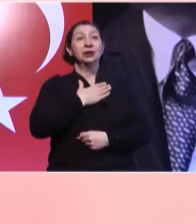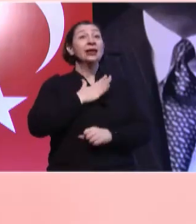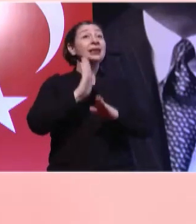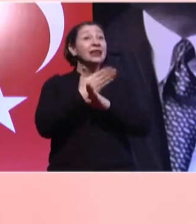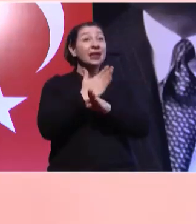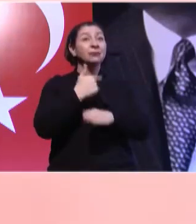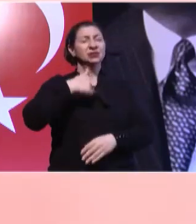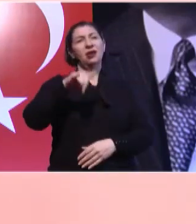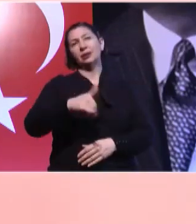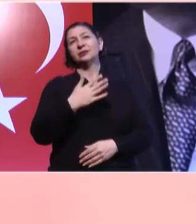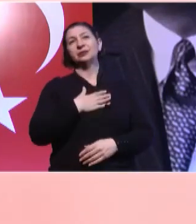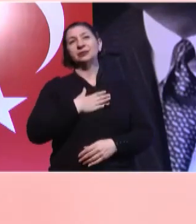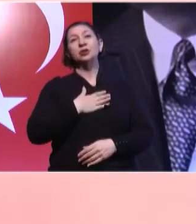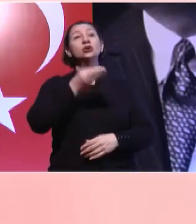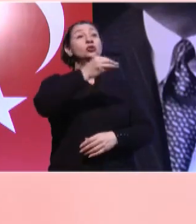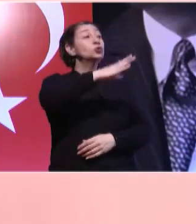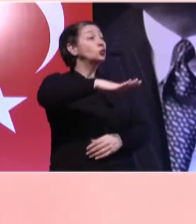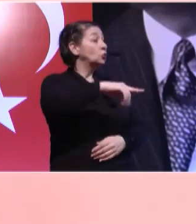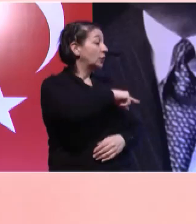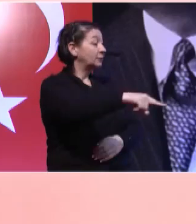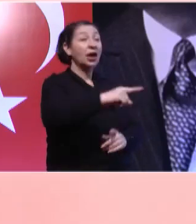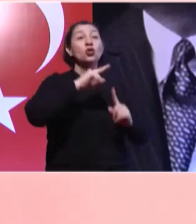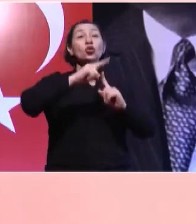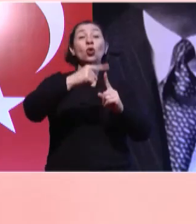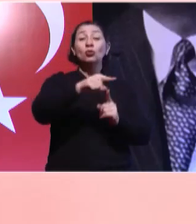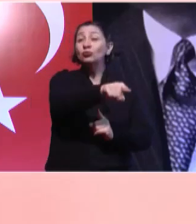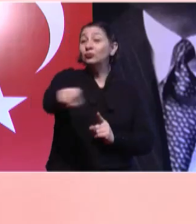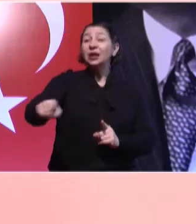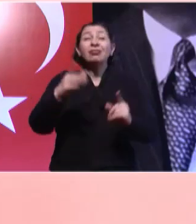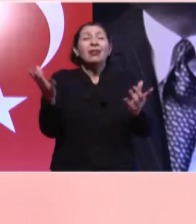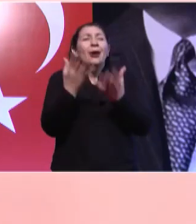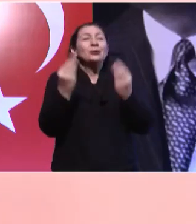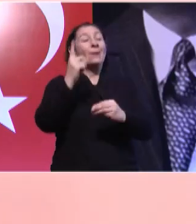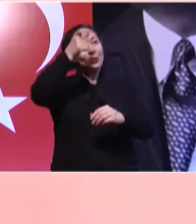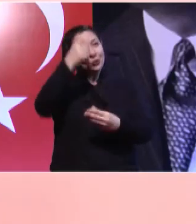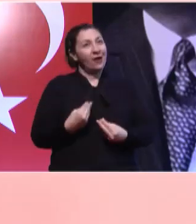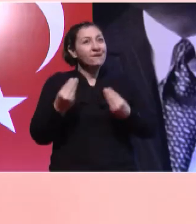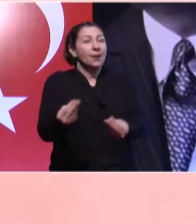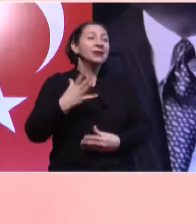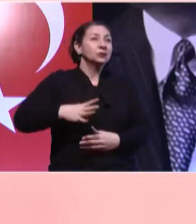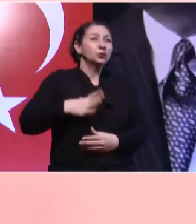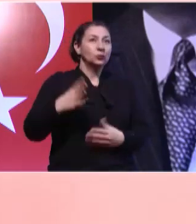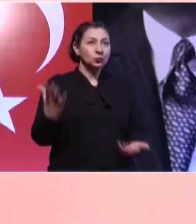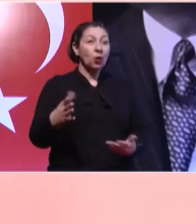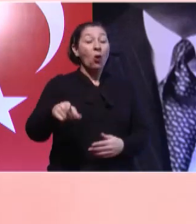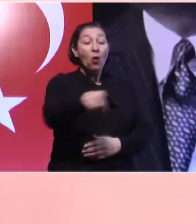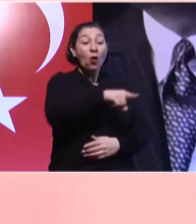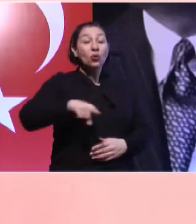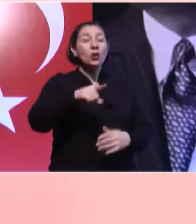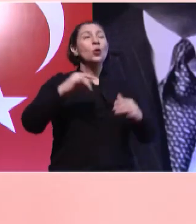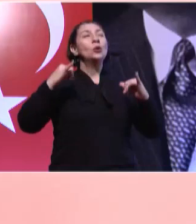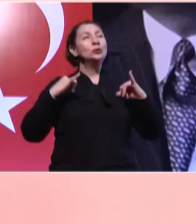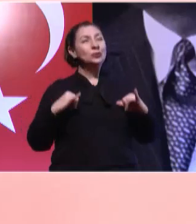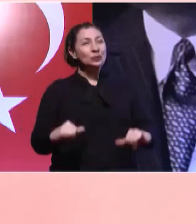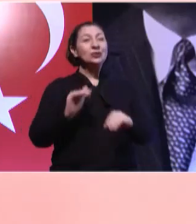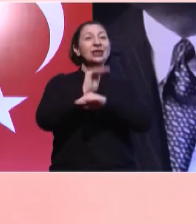Çünkü biz haklıyız. Çocuklarımıza ve torunlarımıza daha güzel bir Türkiye bırakmak istiyoruz. Onların huzur